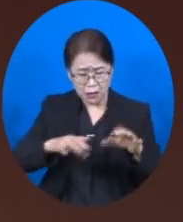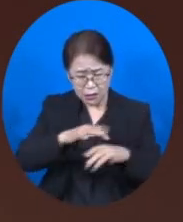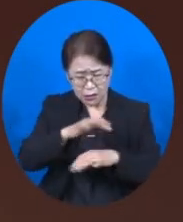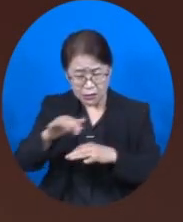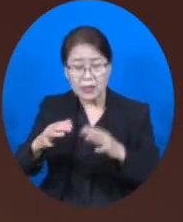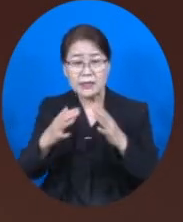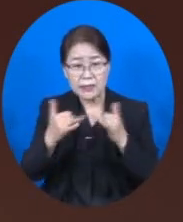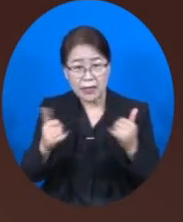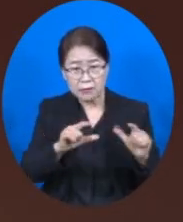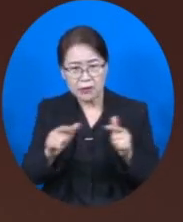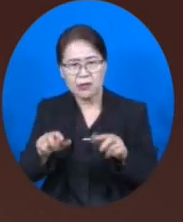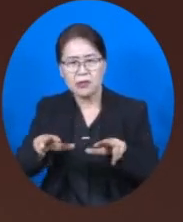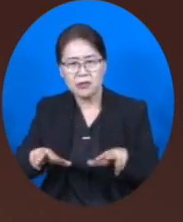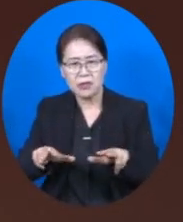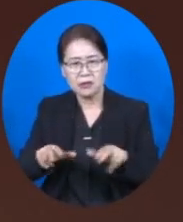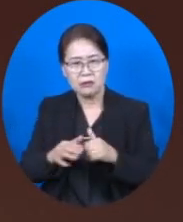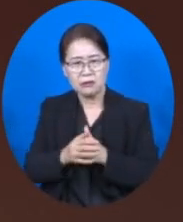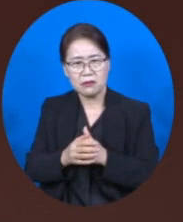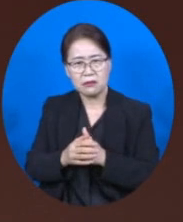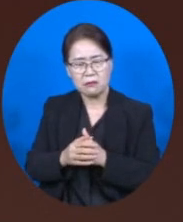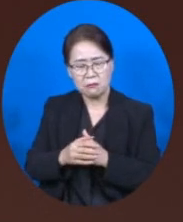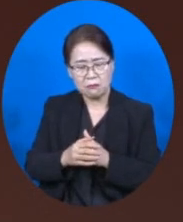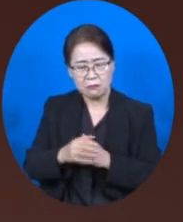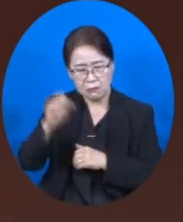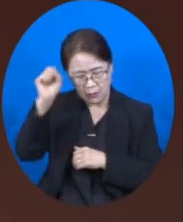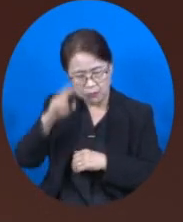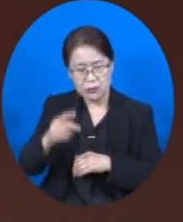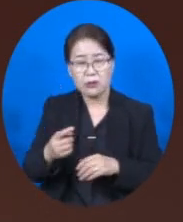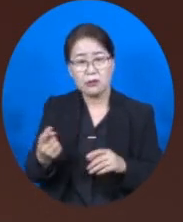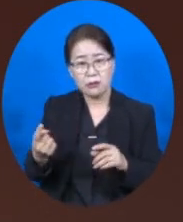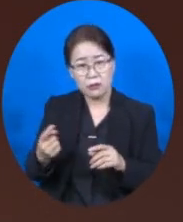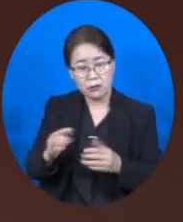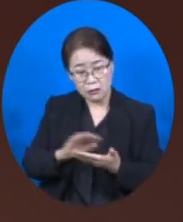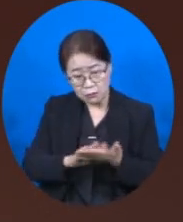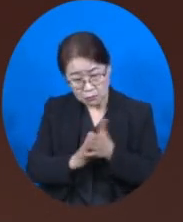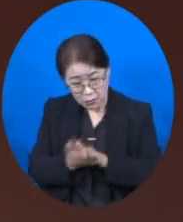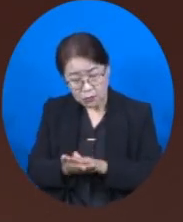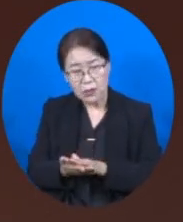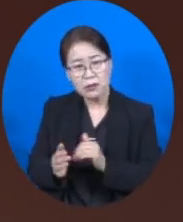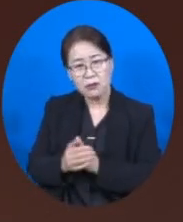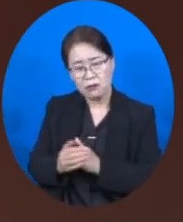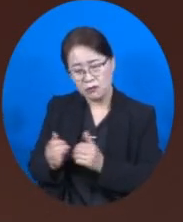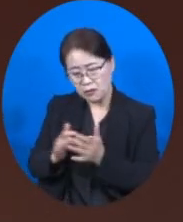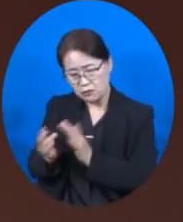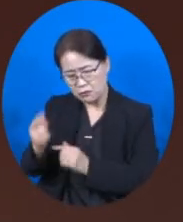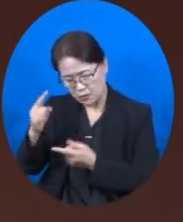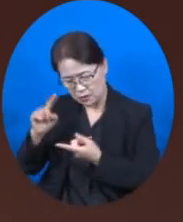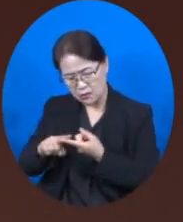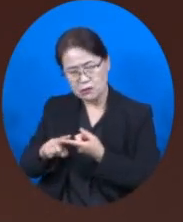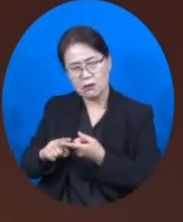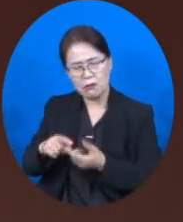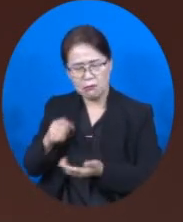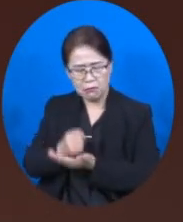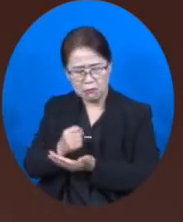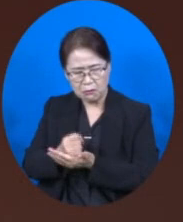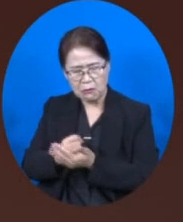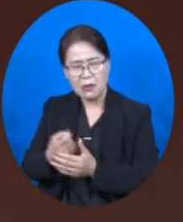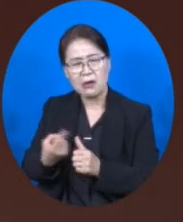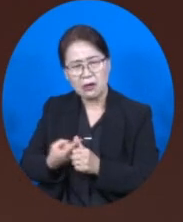이제는 돌변해서 예수님을 비난하고 예수님을 대해서 수군거리기